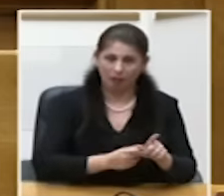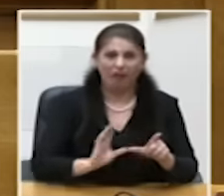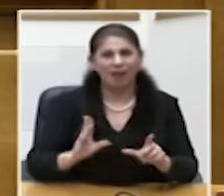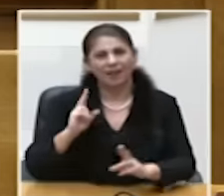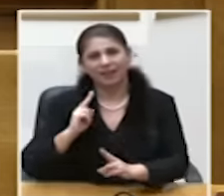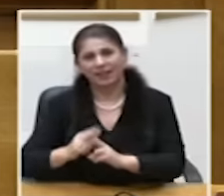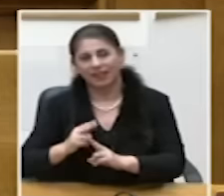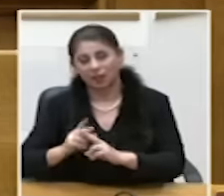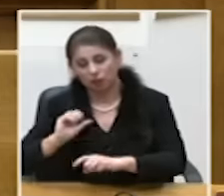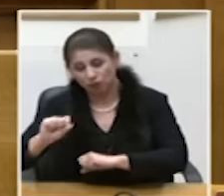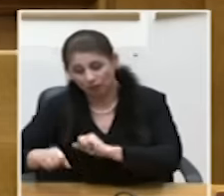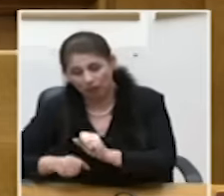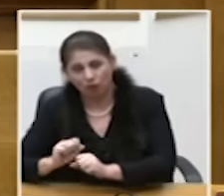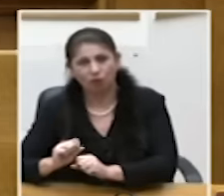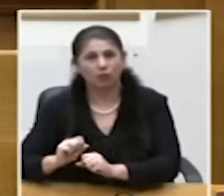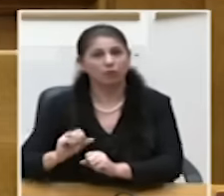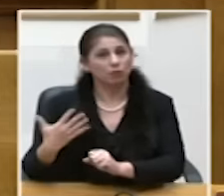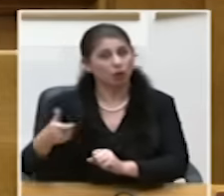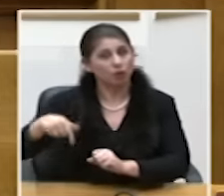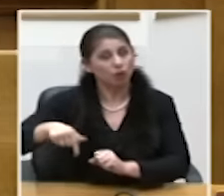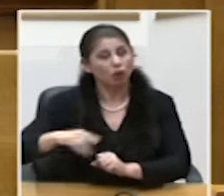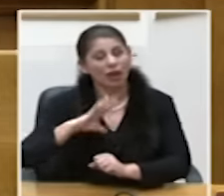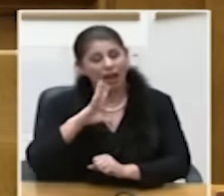τους αγώνες που δίνονται τώρα, κάθε μέρα,